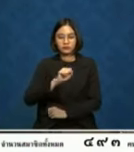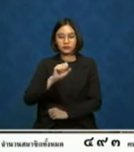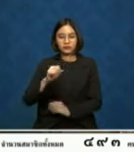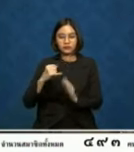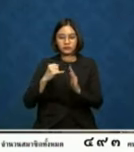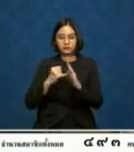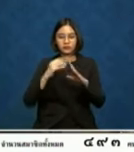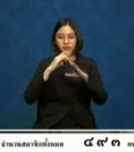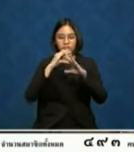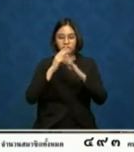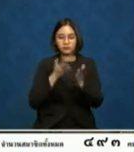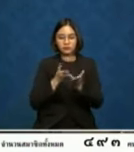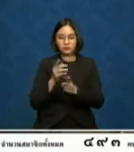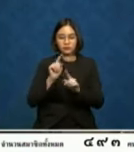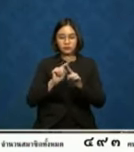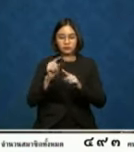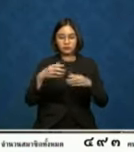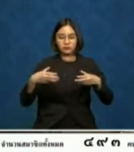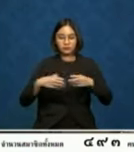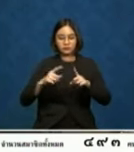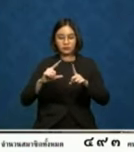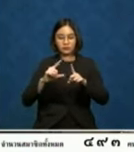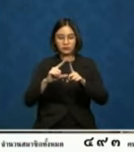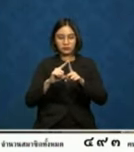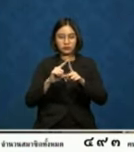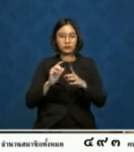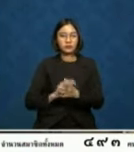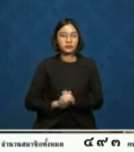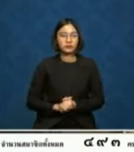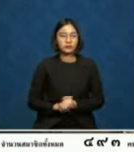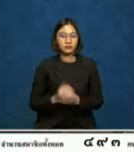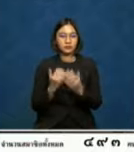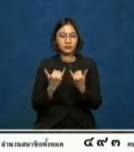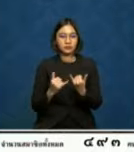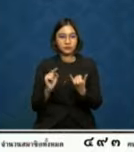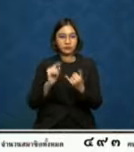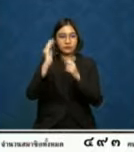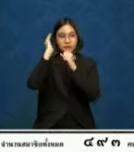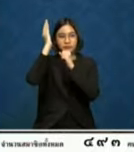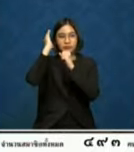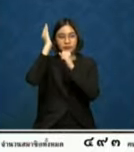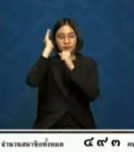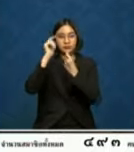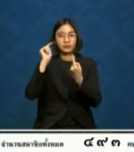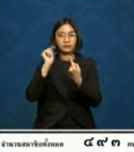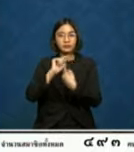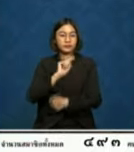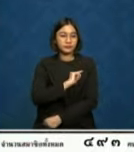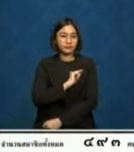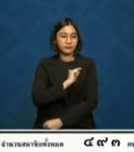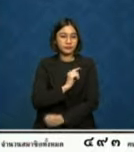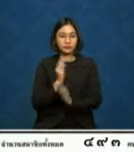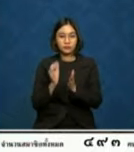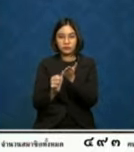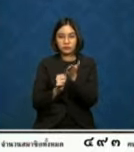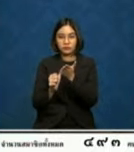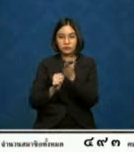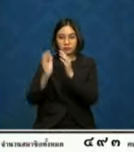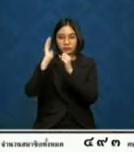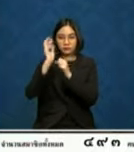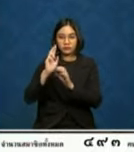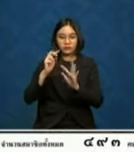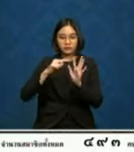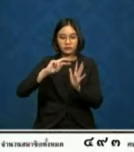จังหวัดระยองเขต 1พรประชาชนค่ะวันนี้ดิฉันขออภิปรายนะคะในฐานะผู้แปรยติร่างพระ